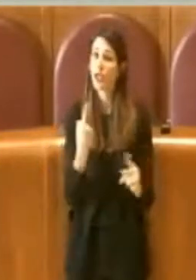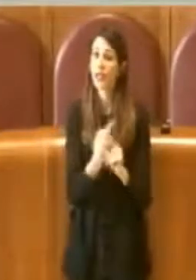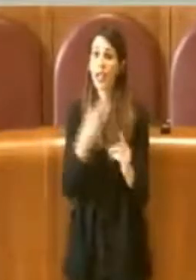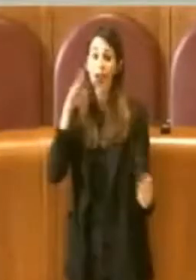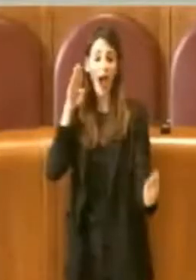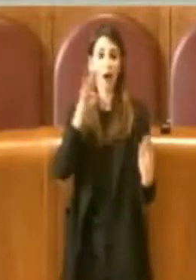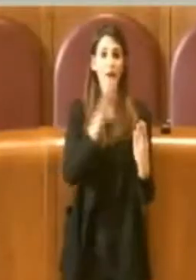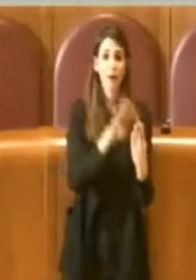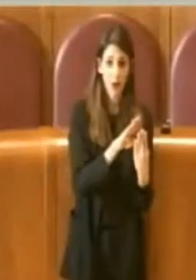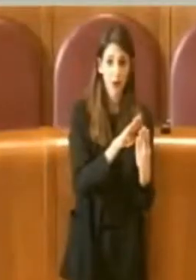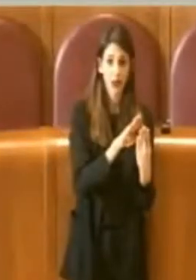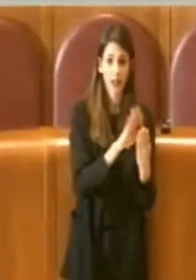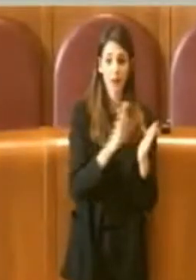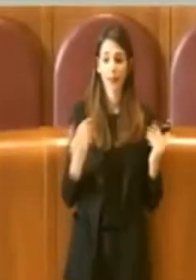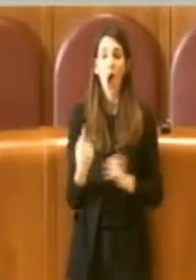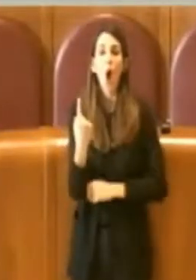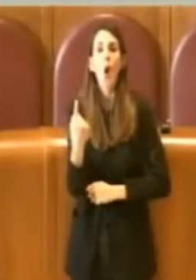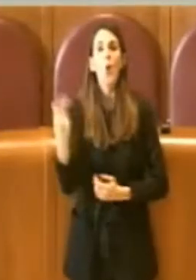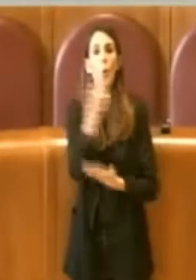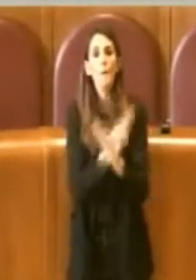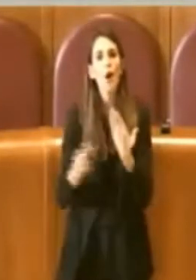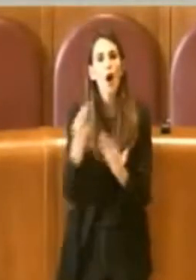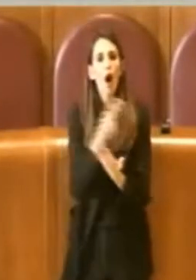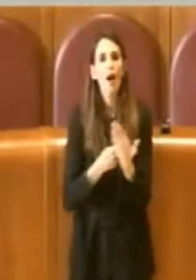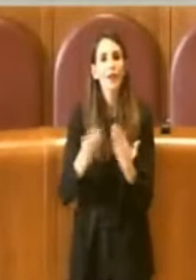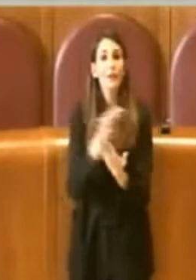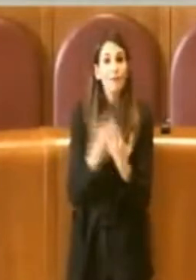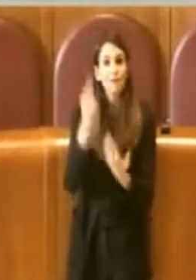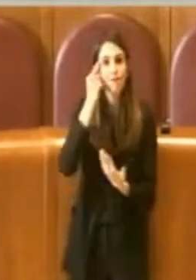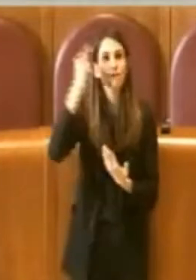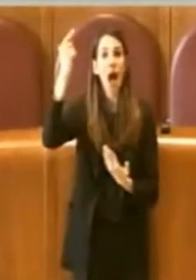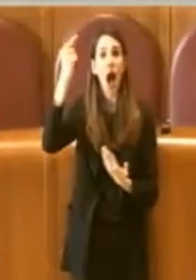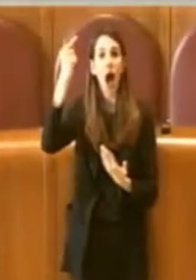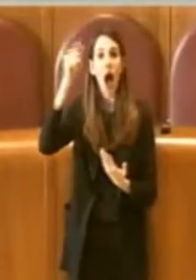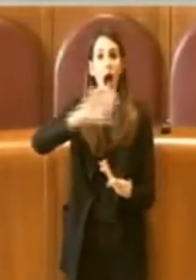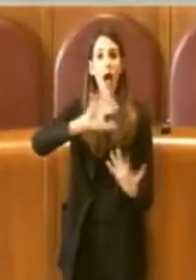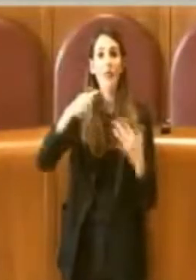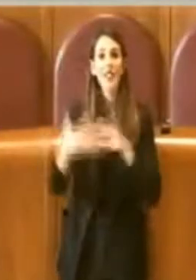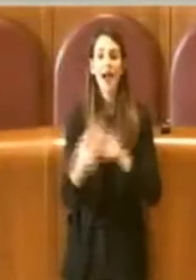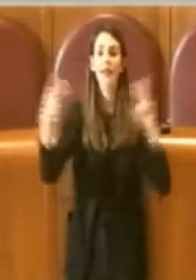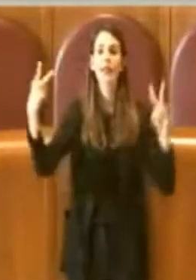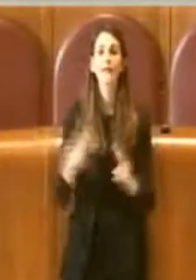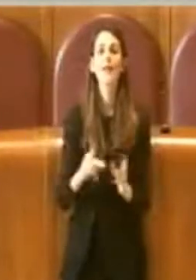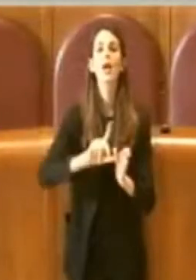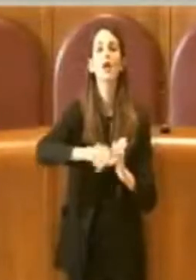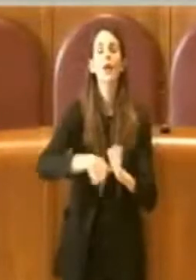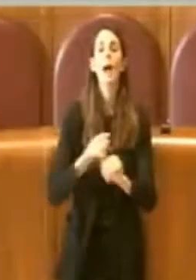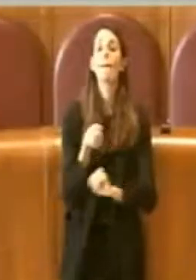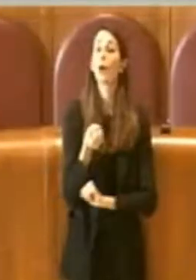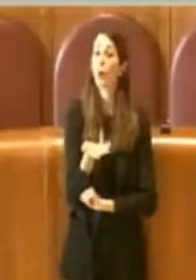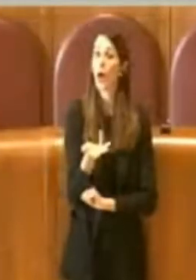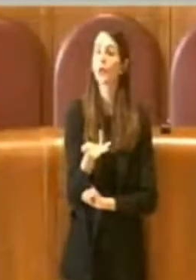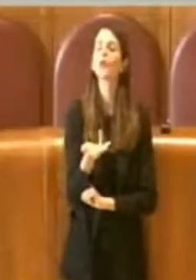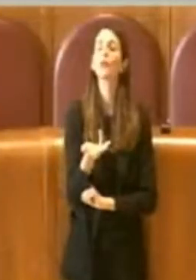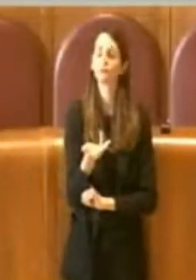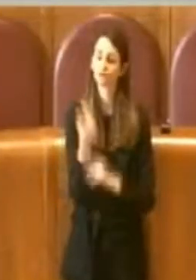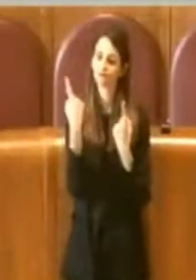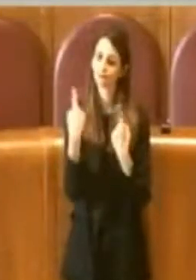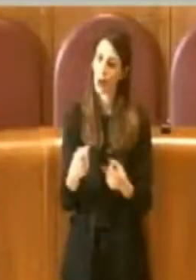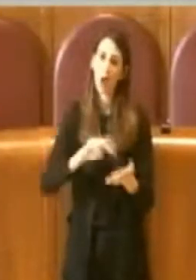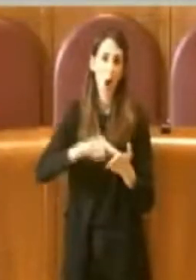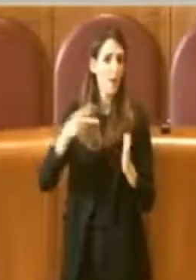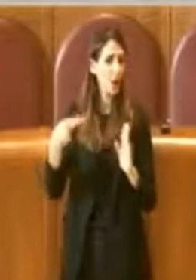un progetto, un'idea viene pensata a quanto viene realizzata. E questo penso che sia un problema di tutti, perché a prescindere dalla visione di